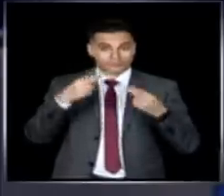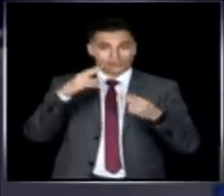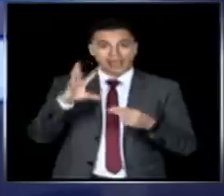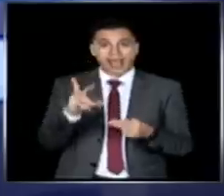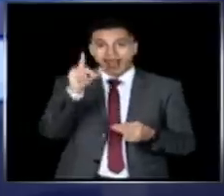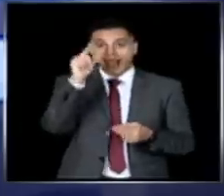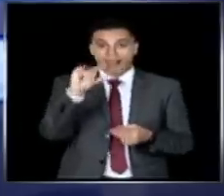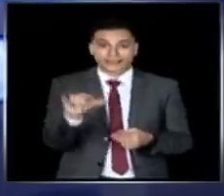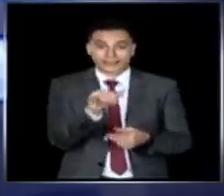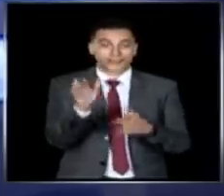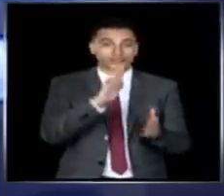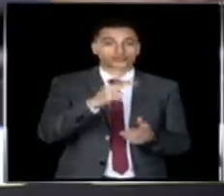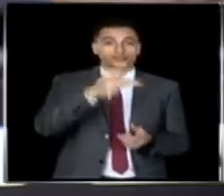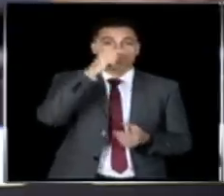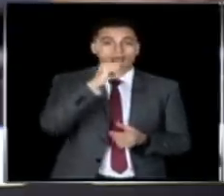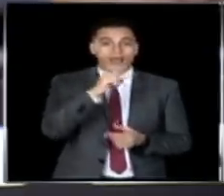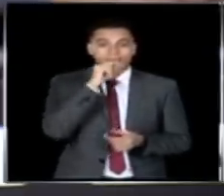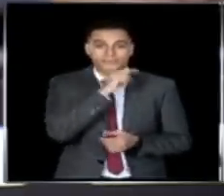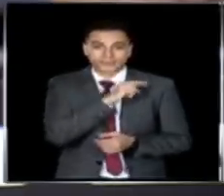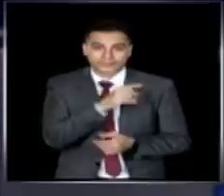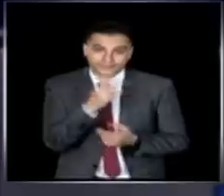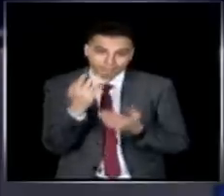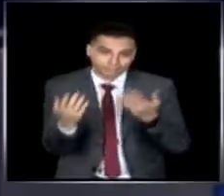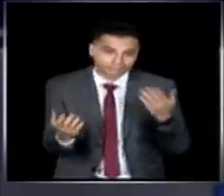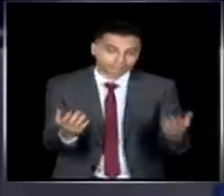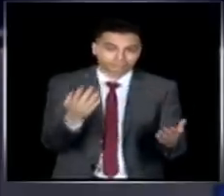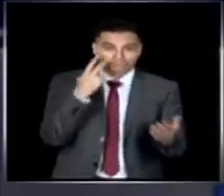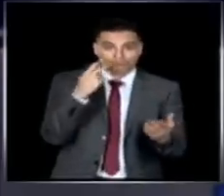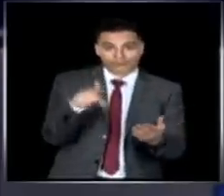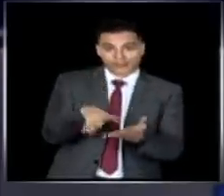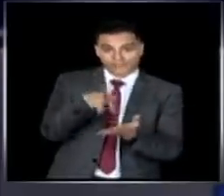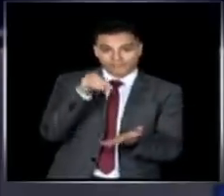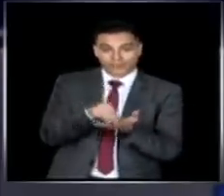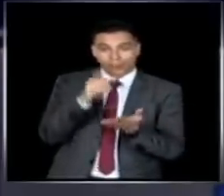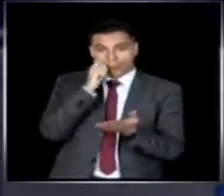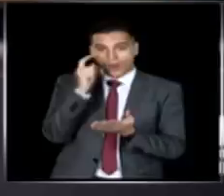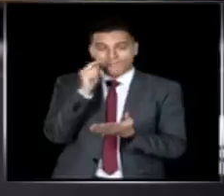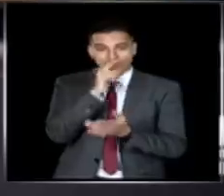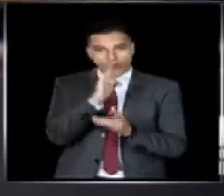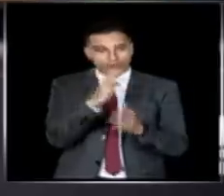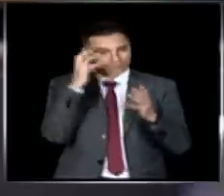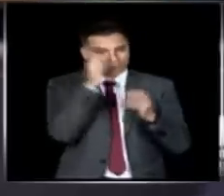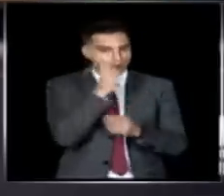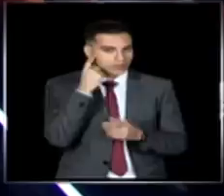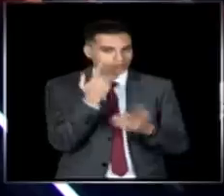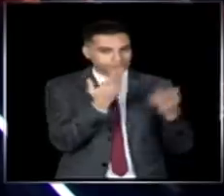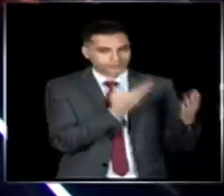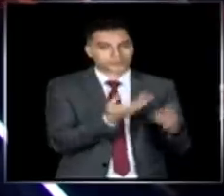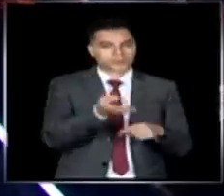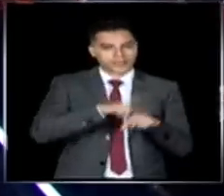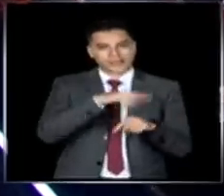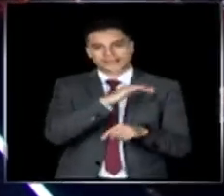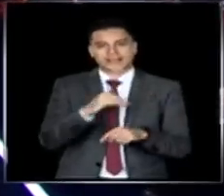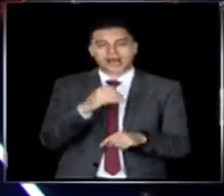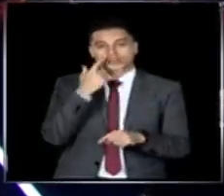هادي وسعاد، سعاد وهادي. هادي انت اللي هتبتدي، سعاد هتروحي تسمع اغنية وترجع لنا